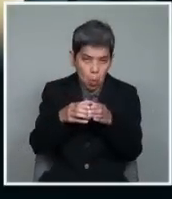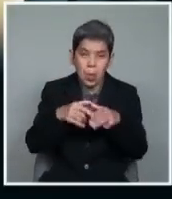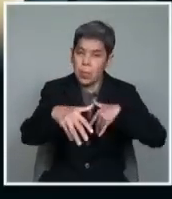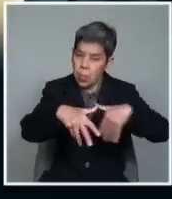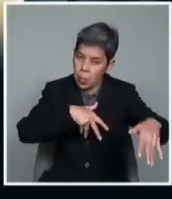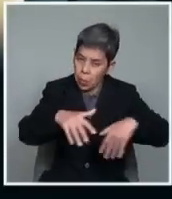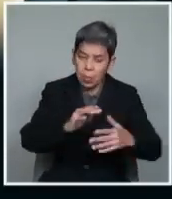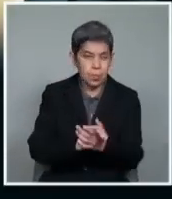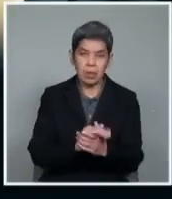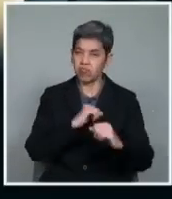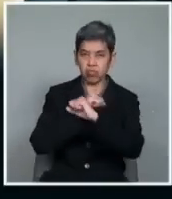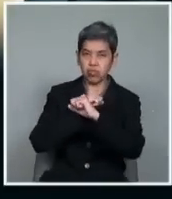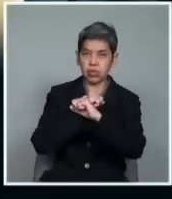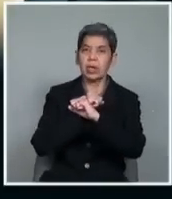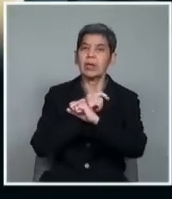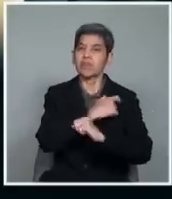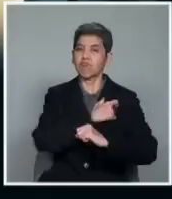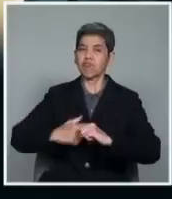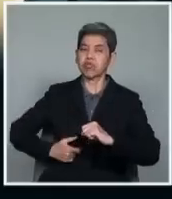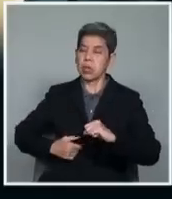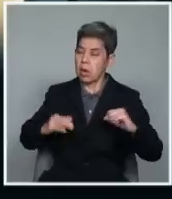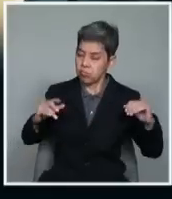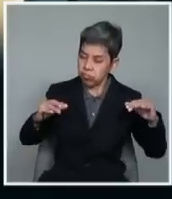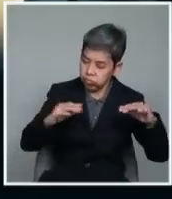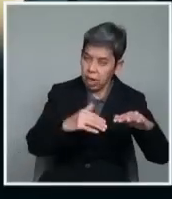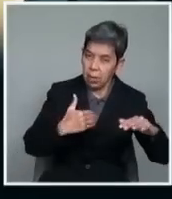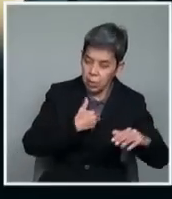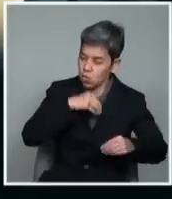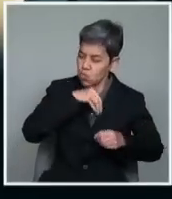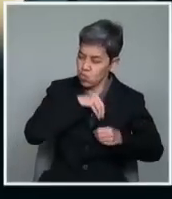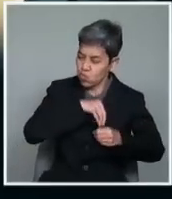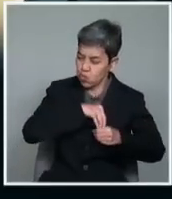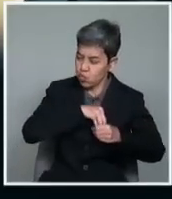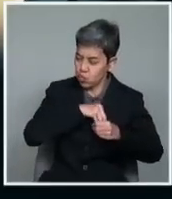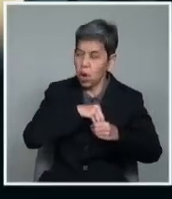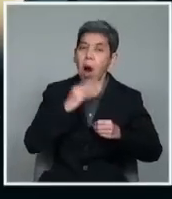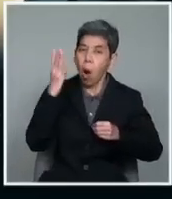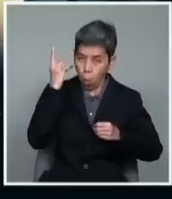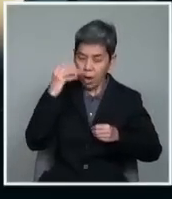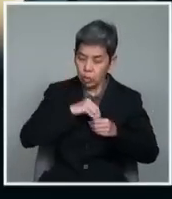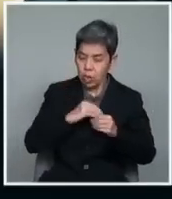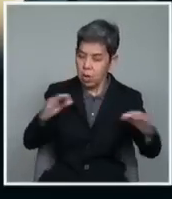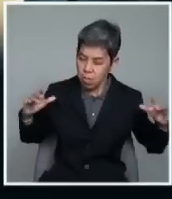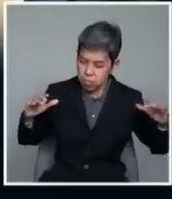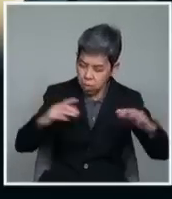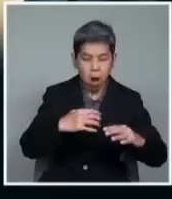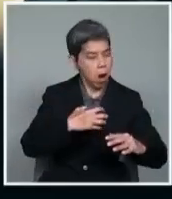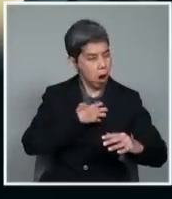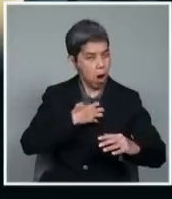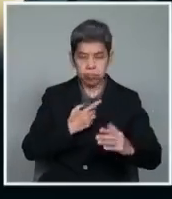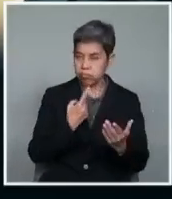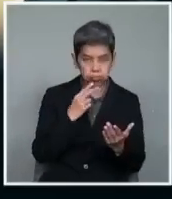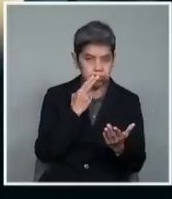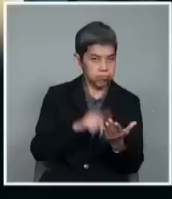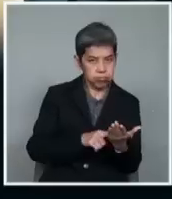ที่มีอุดมการณ์ปกป้องสถาบันมารวมตัวกันนะครับบางท่านก็ปักหลักพักค้างมาตั้งแต่ค่ำคืนที่ผ่านมาแล้วพวกเขามารวมตัวกันต้องการที่จะยื่นหนัง